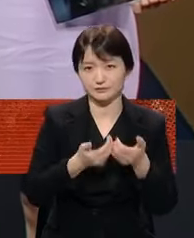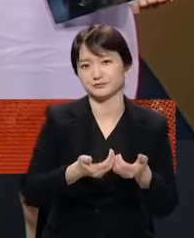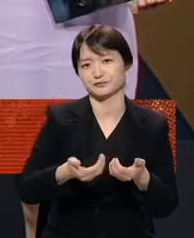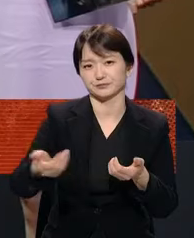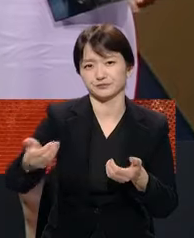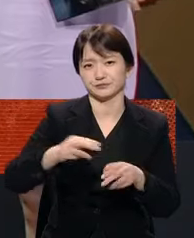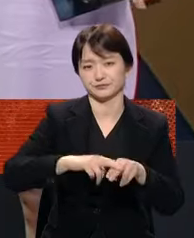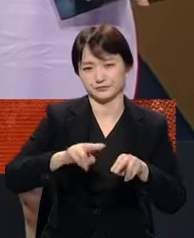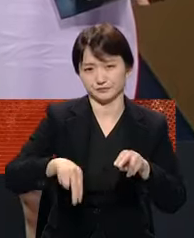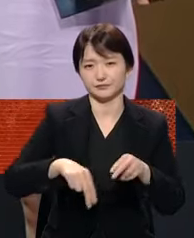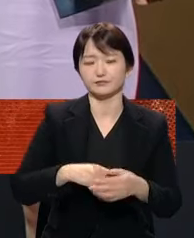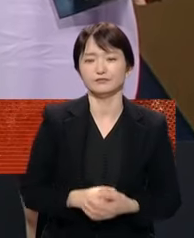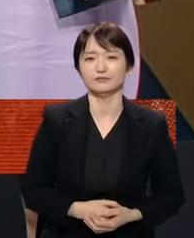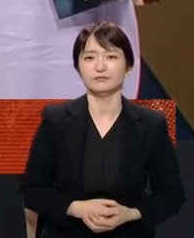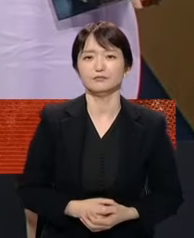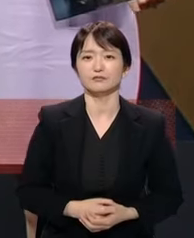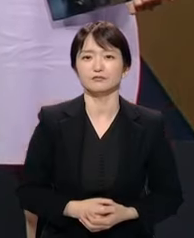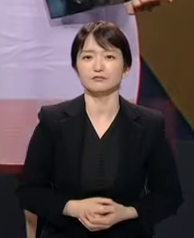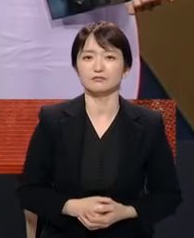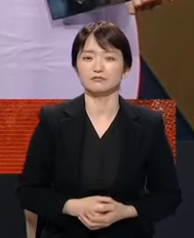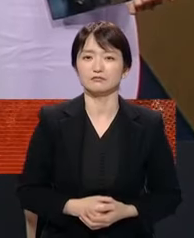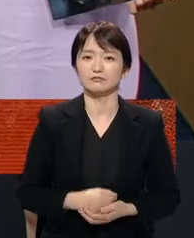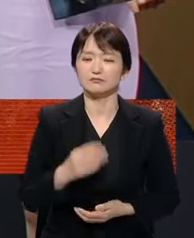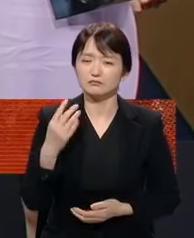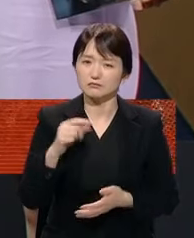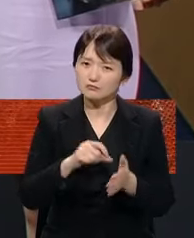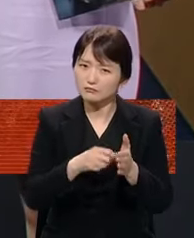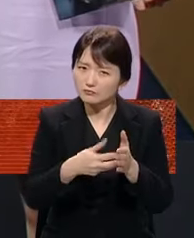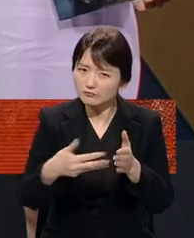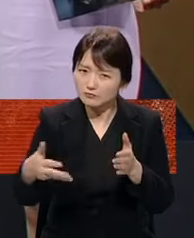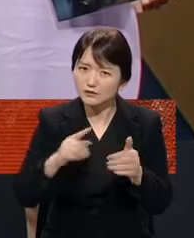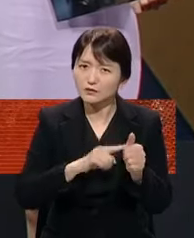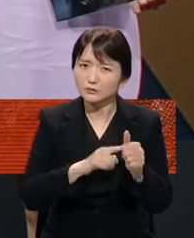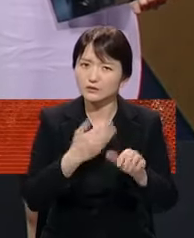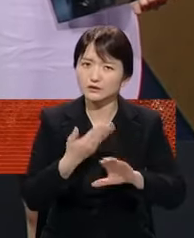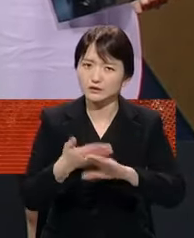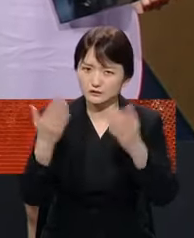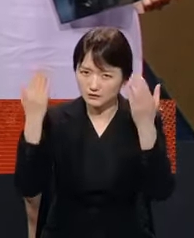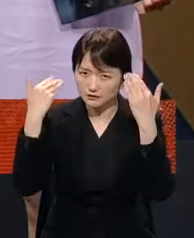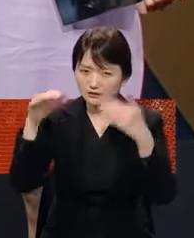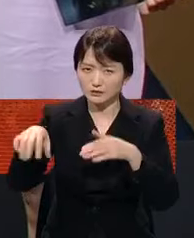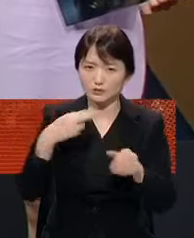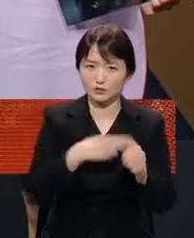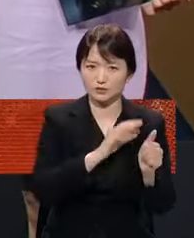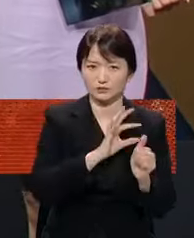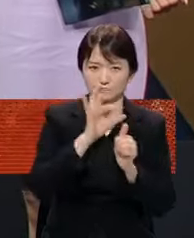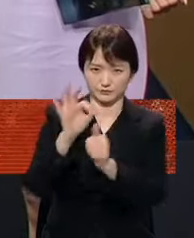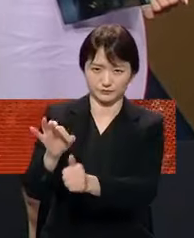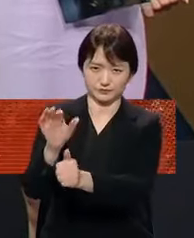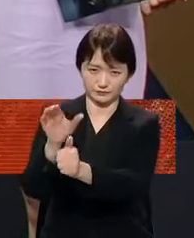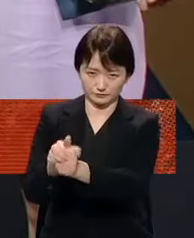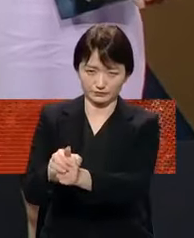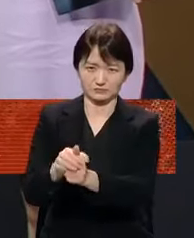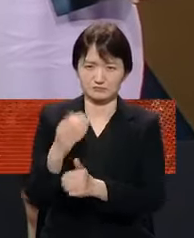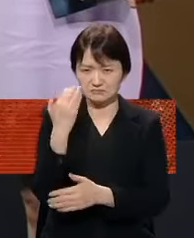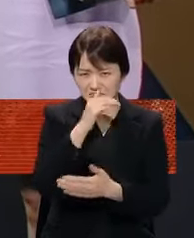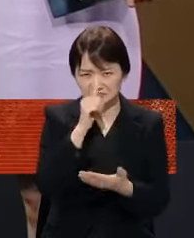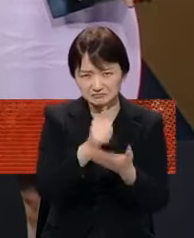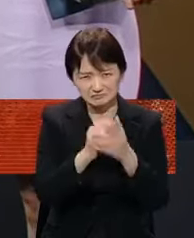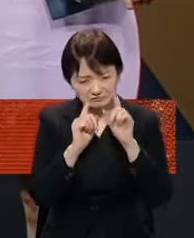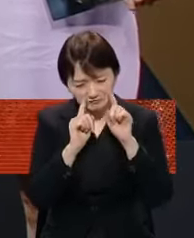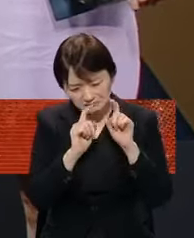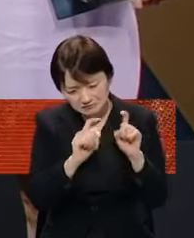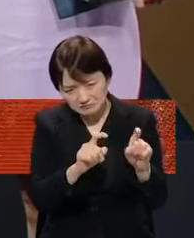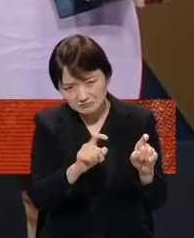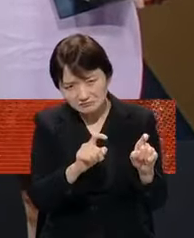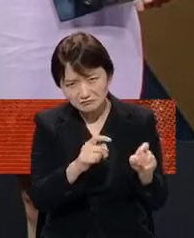됩니다. 하지만 얼마 지나지 않아서 이 남성은 또 다른 학교의 교사로 부임하게 되는데요. 성범죄 의혹을